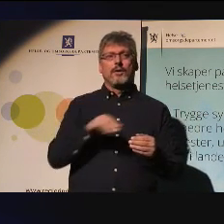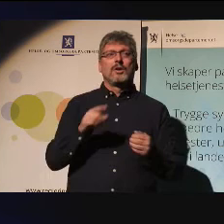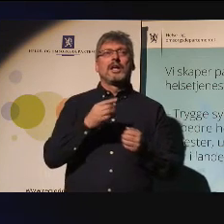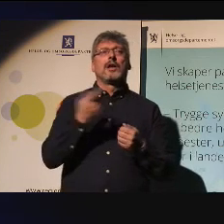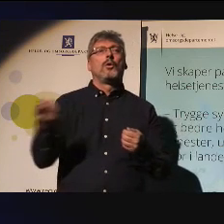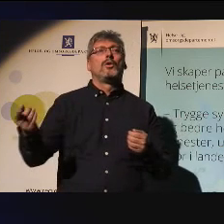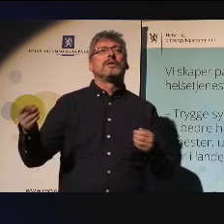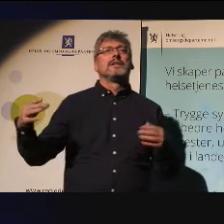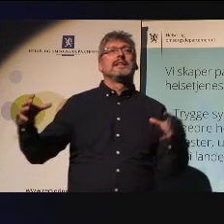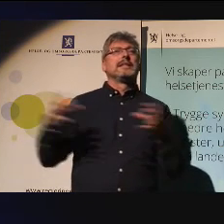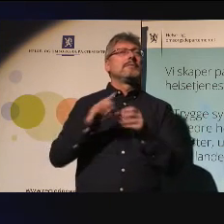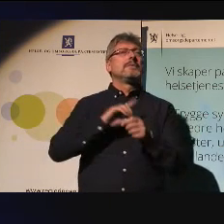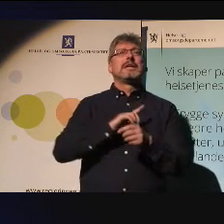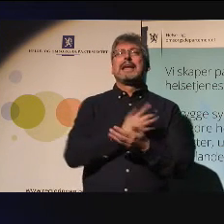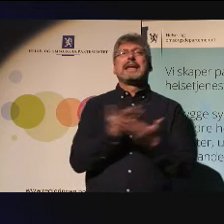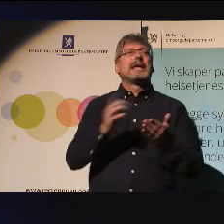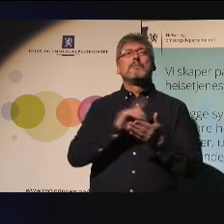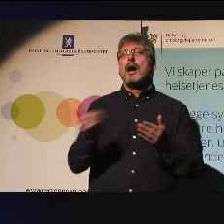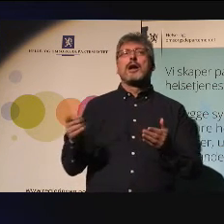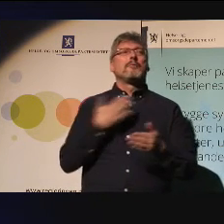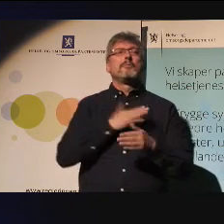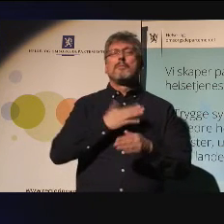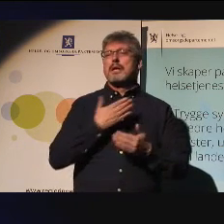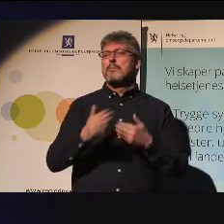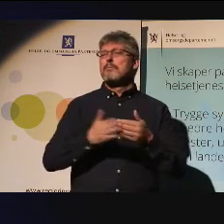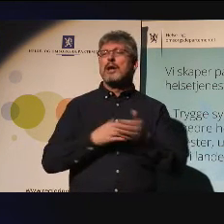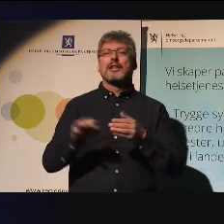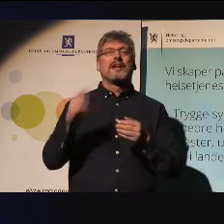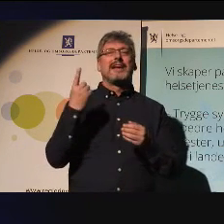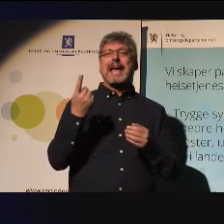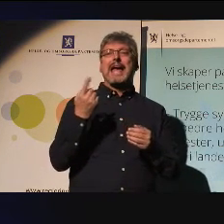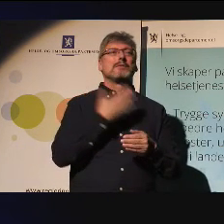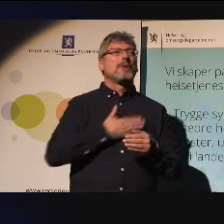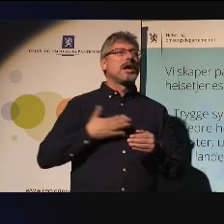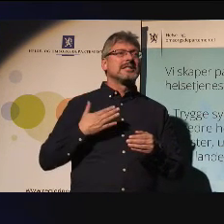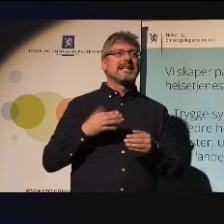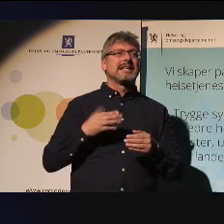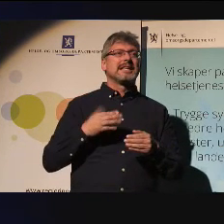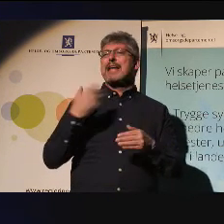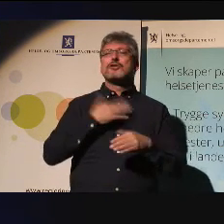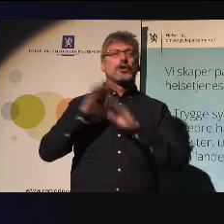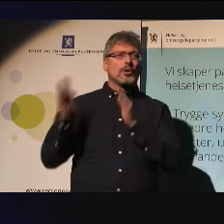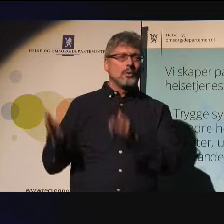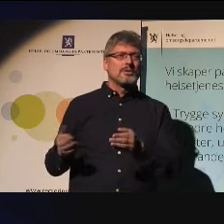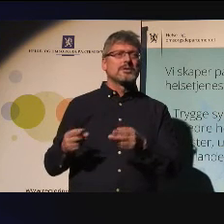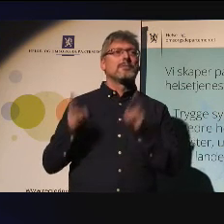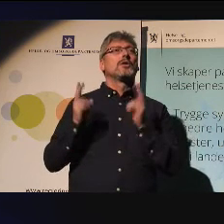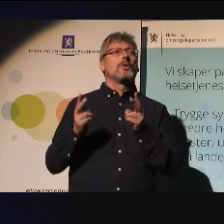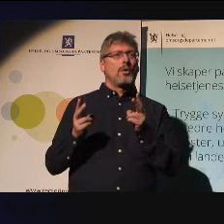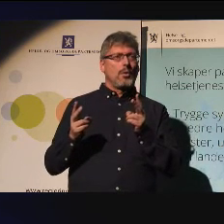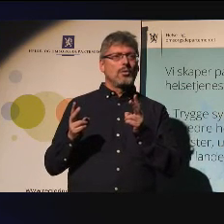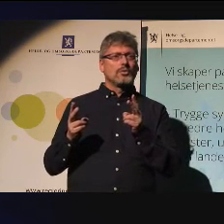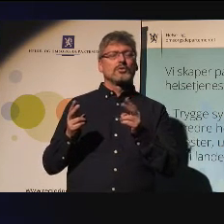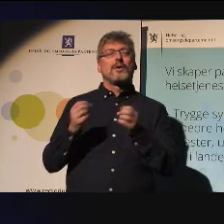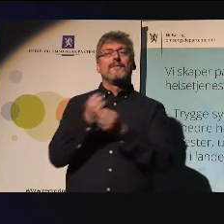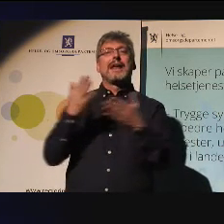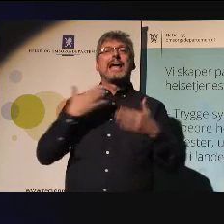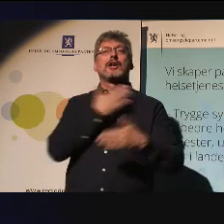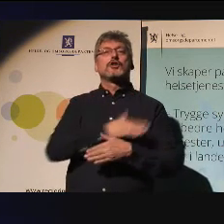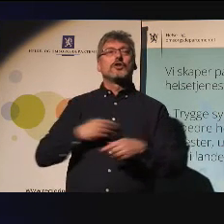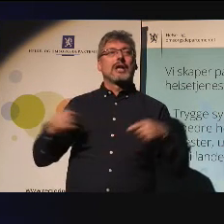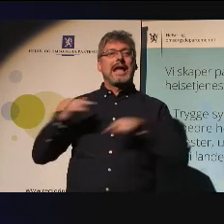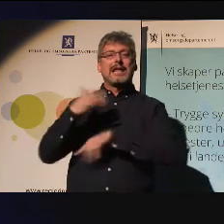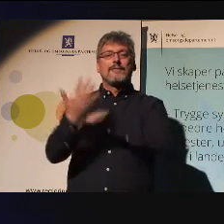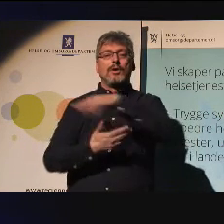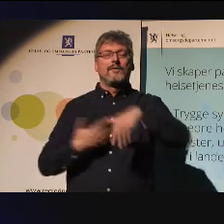bare i behandlingen av én pasient på ett sykehus. Det egner seg også når flere sykehus er involvert